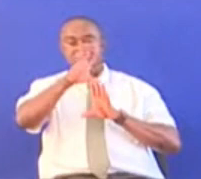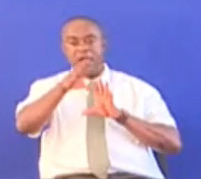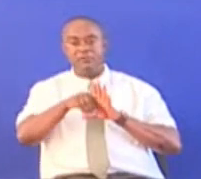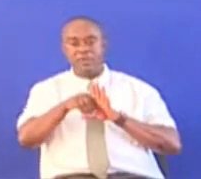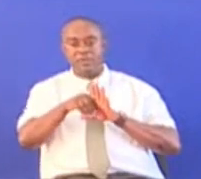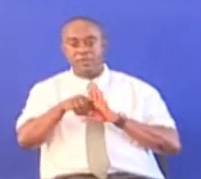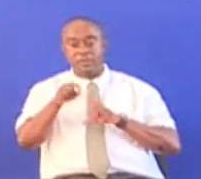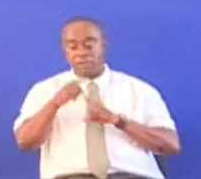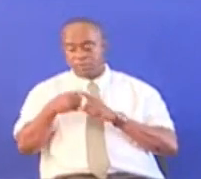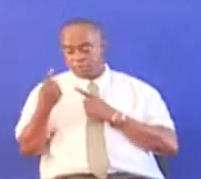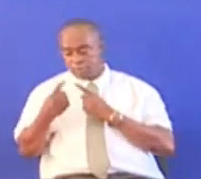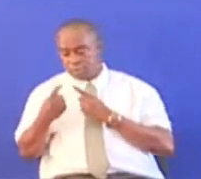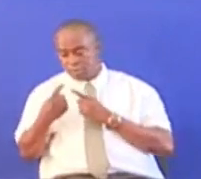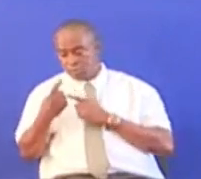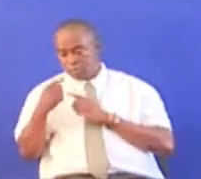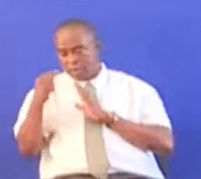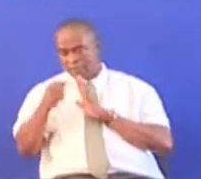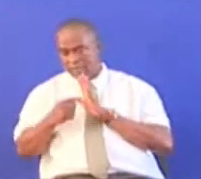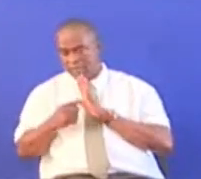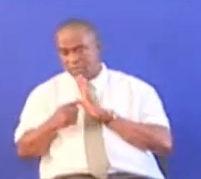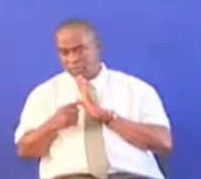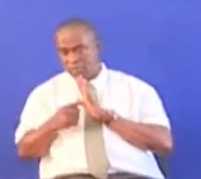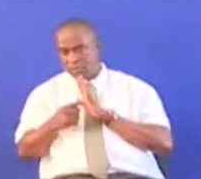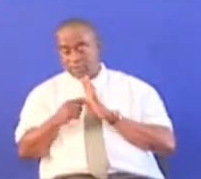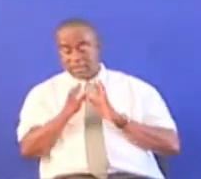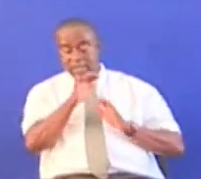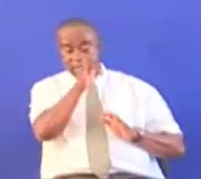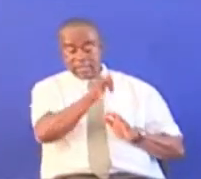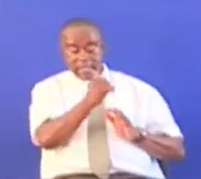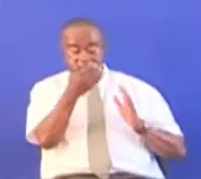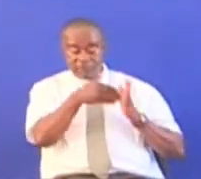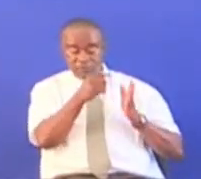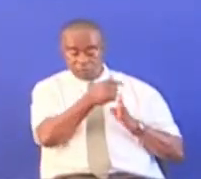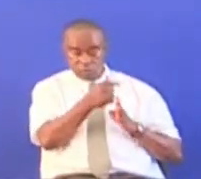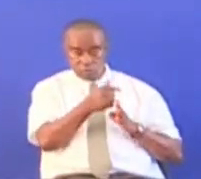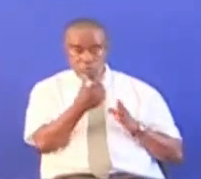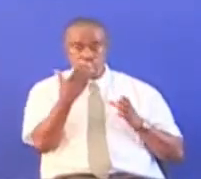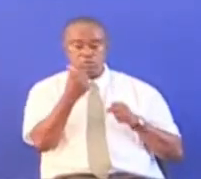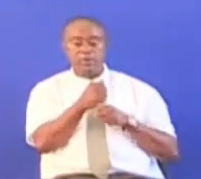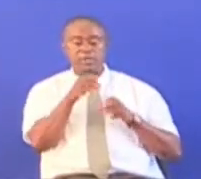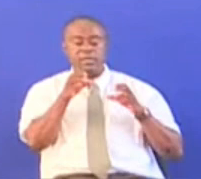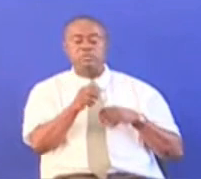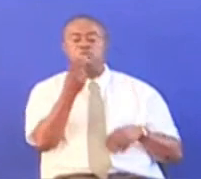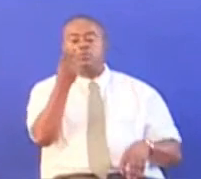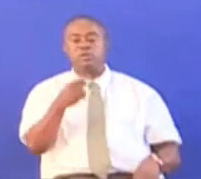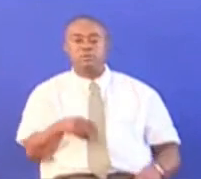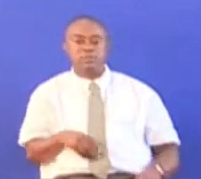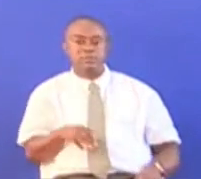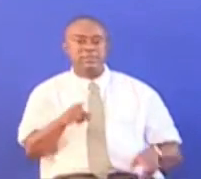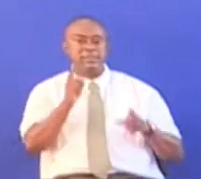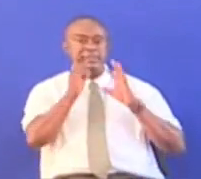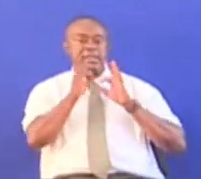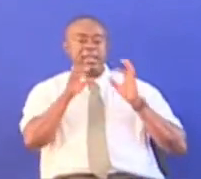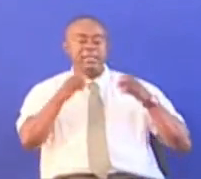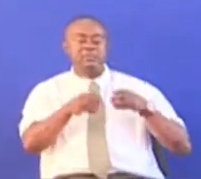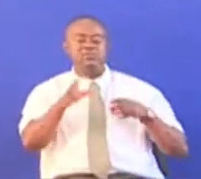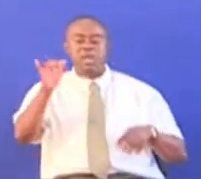wakati naongea naye kwamba kuna vigezo tu klabu ya Yanga inatakiwa zisikie na tutaweza kuwa na timu mbili. Kwa hiyo kila laheri pia.